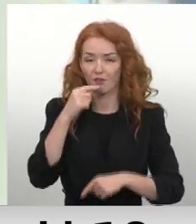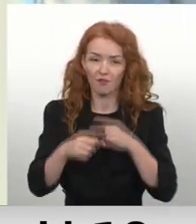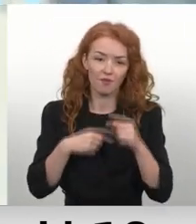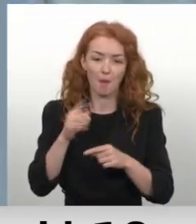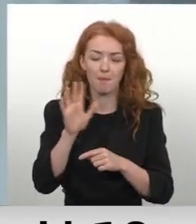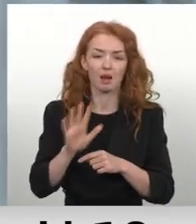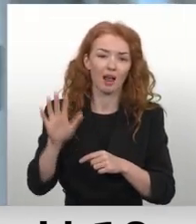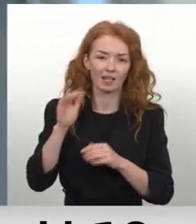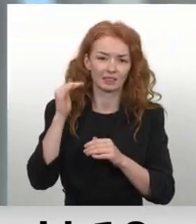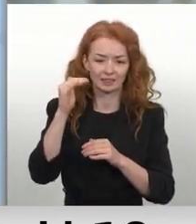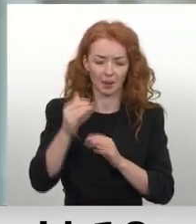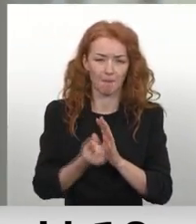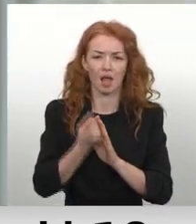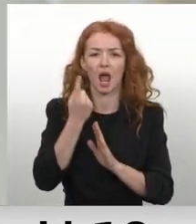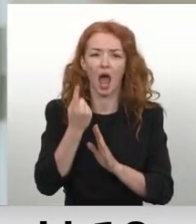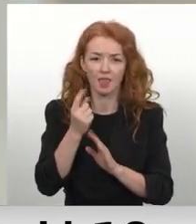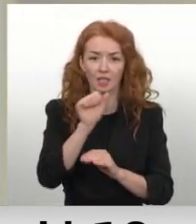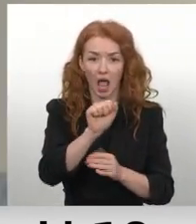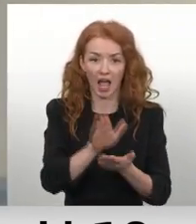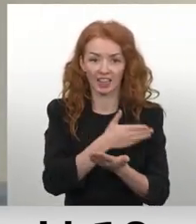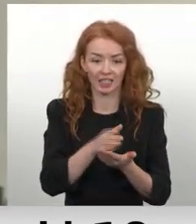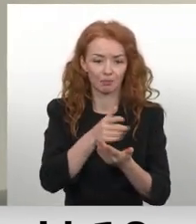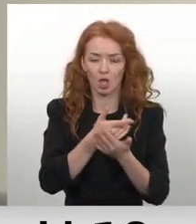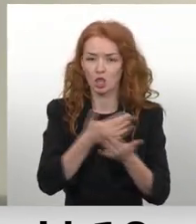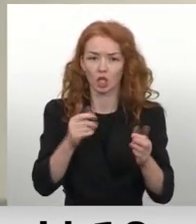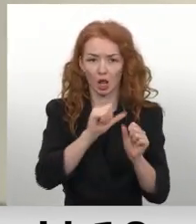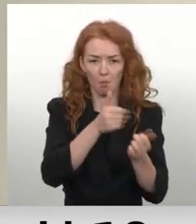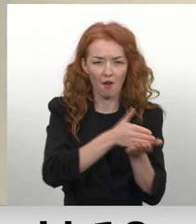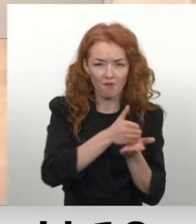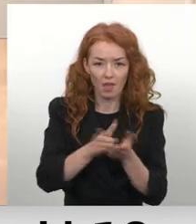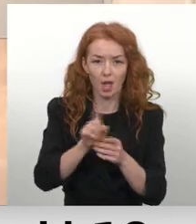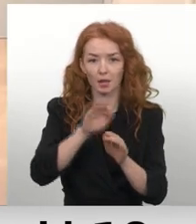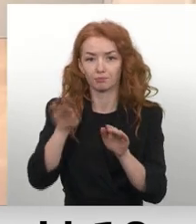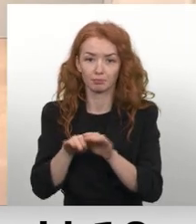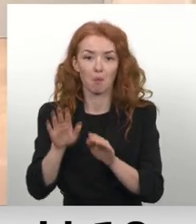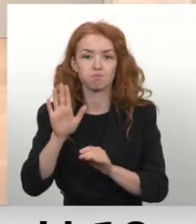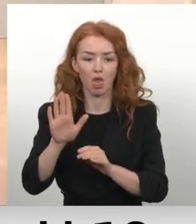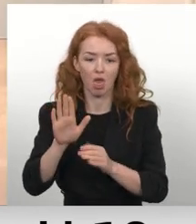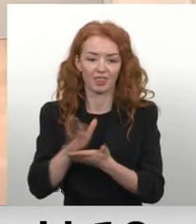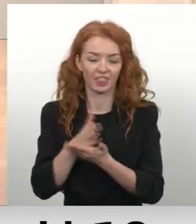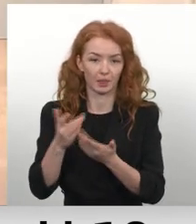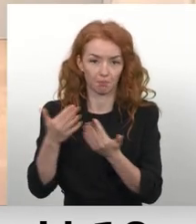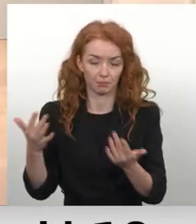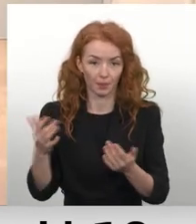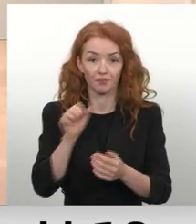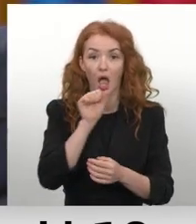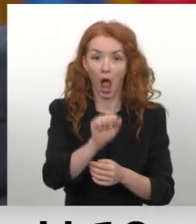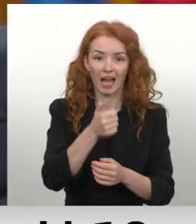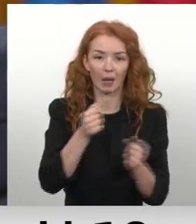divi gripas tipi – A, kurai ir iespējami dažādi paveidi, un B grupas tips. A tipa gripas vīrusu